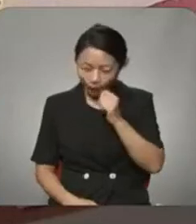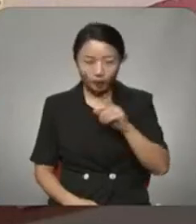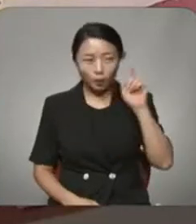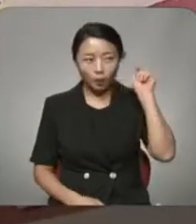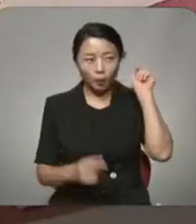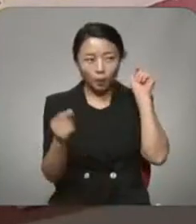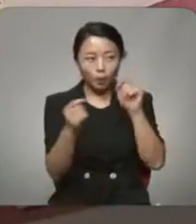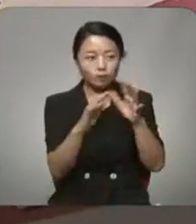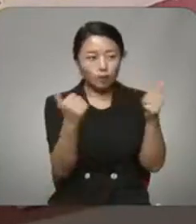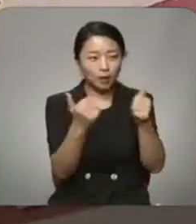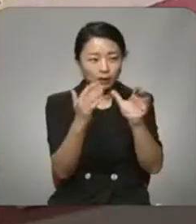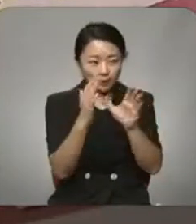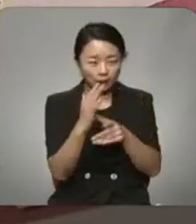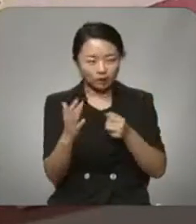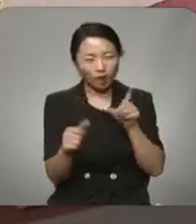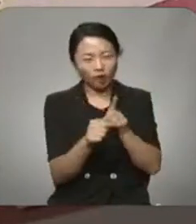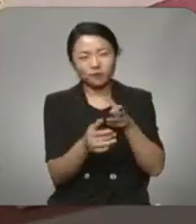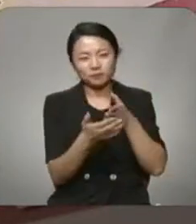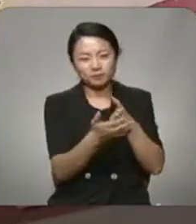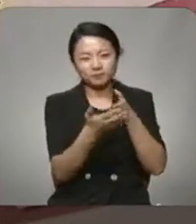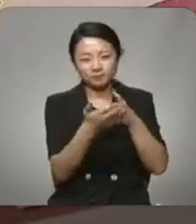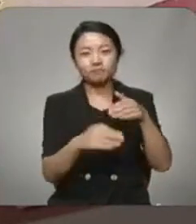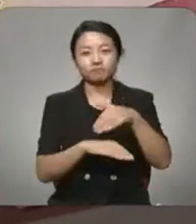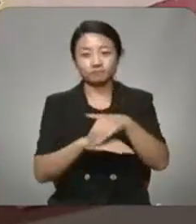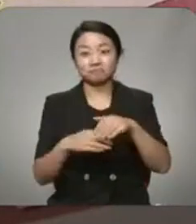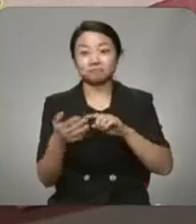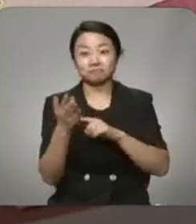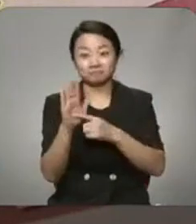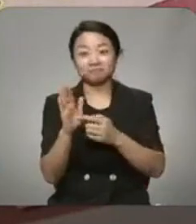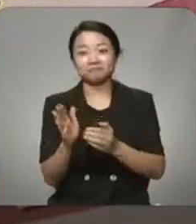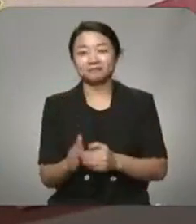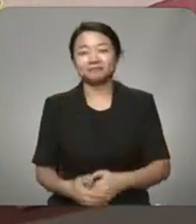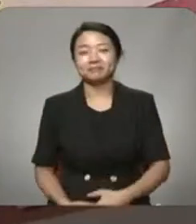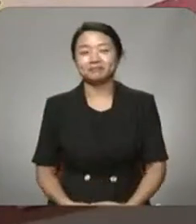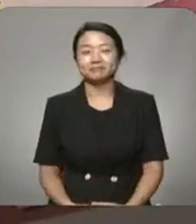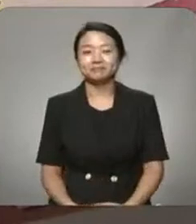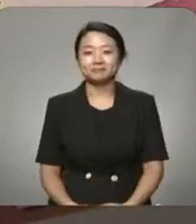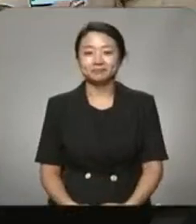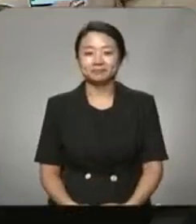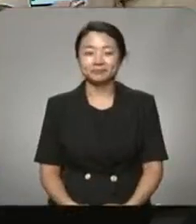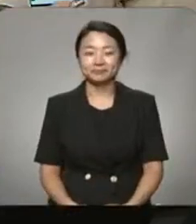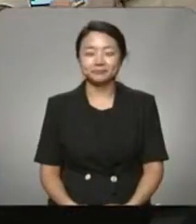심의 과정에서 확보해 나가겠다고 밝혔습니다. 김문영 기자가 보도합니다.